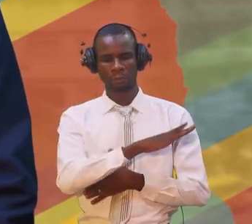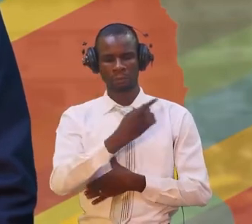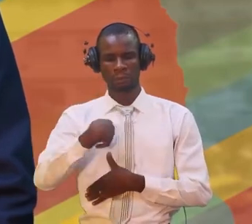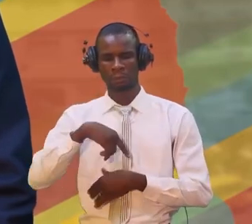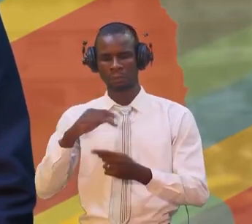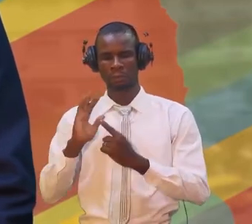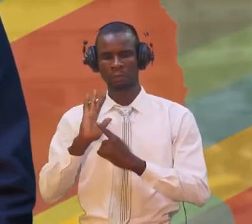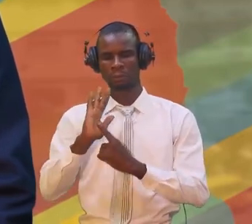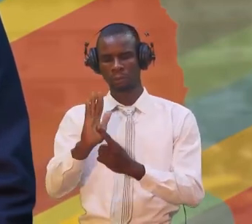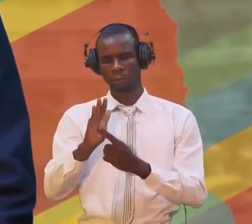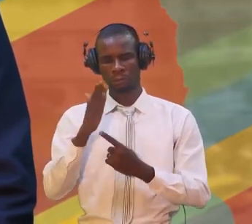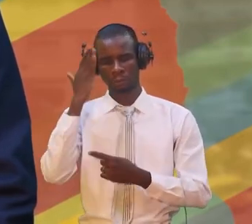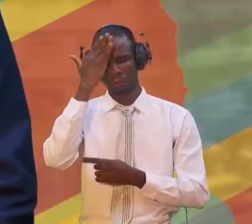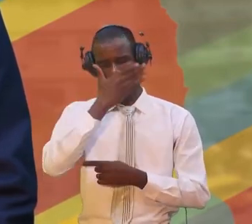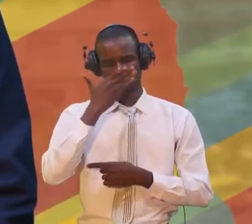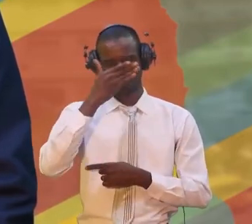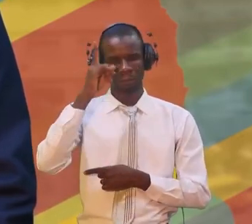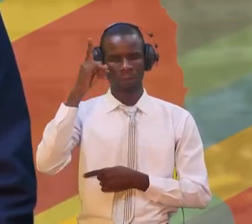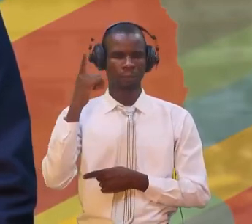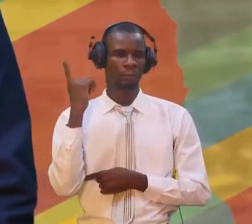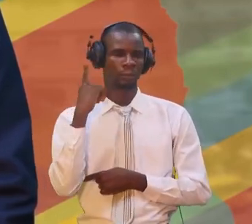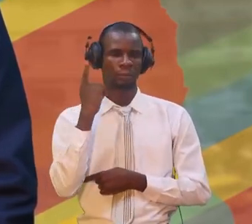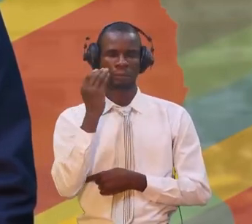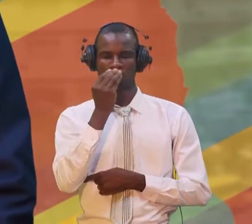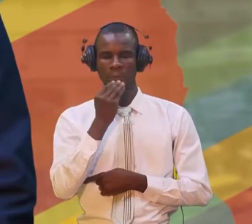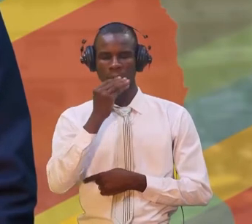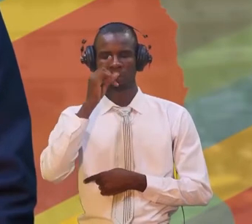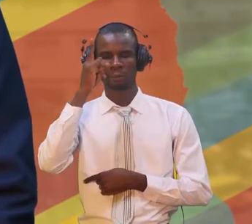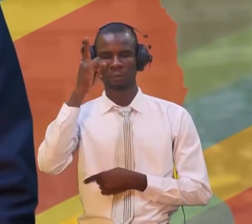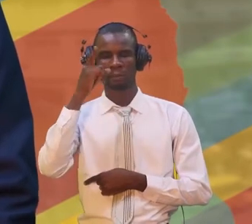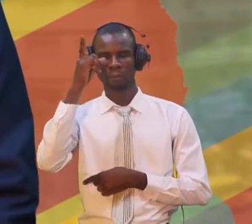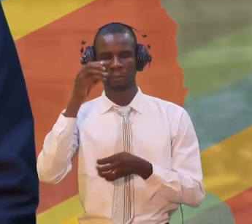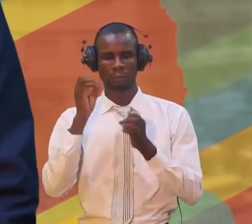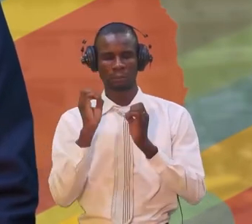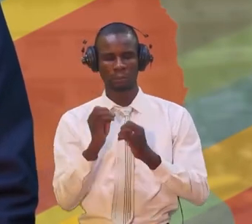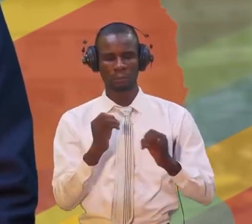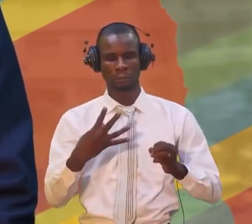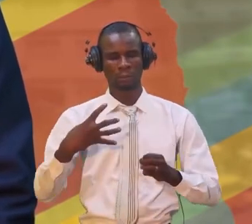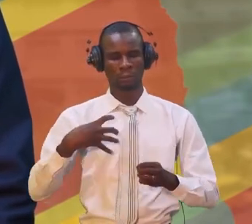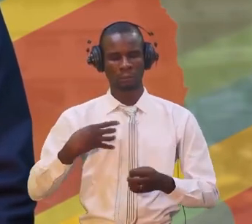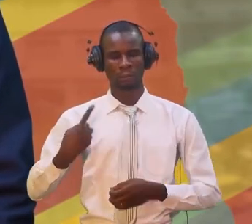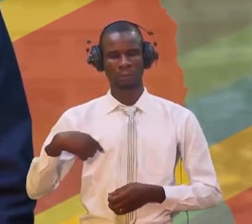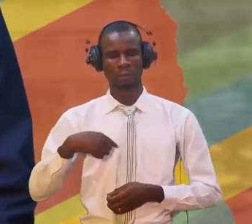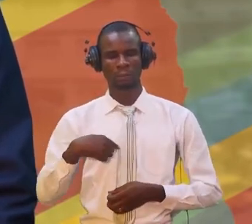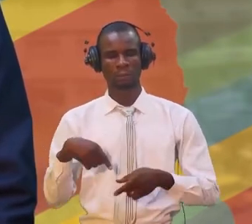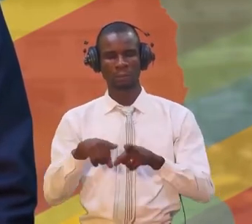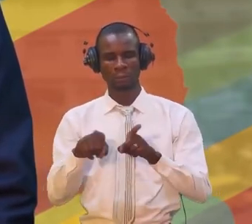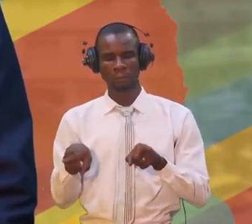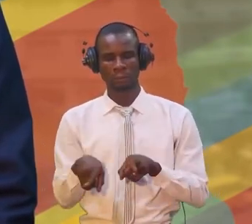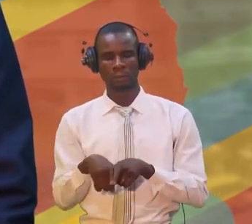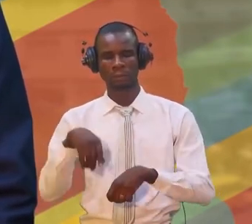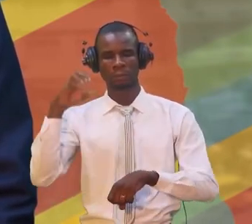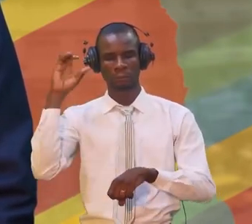leo tunakuja tena upya mbele yako ili tusikilize neno lako. Andaa mioyo yetu